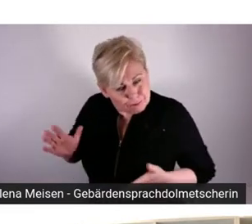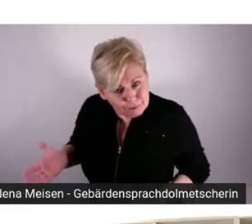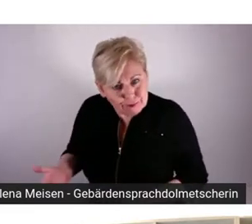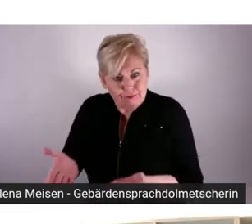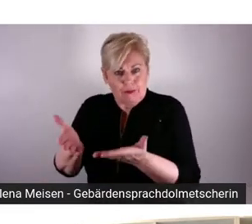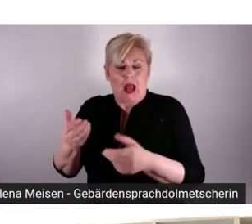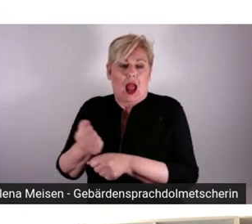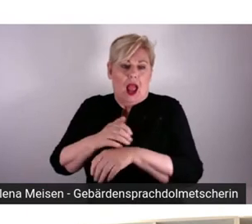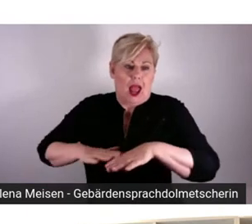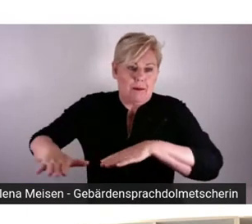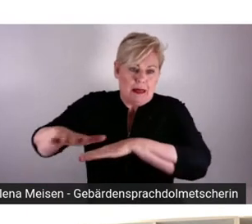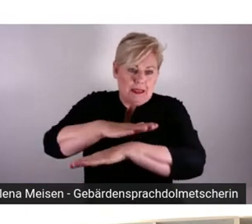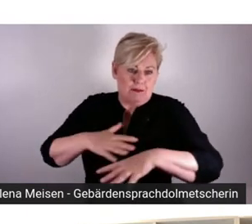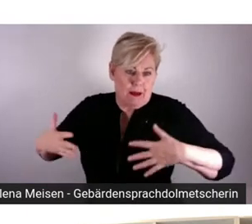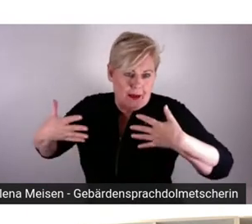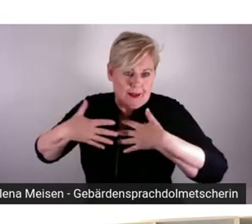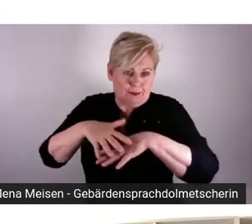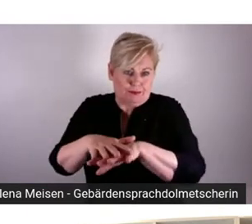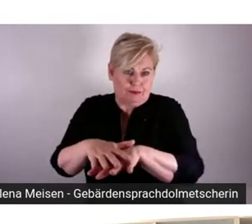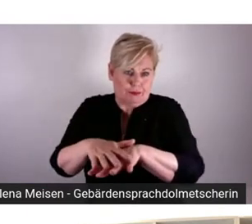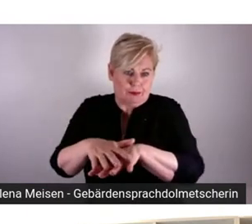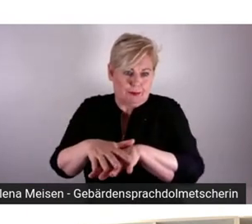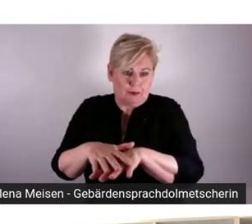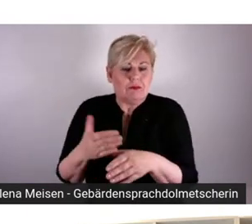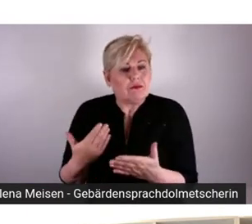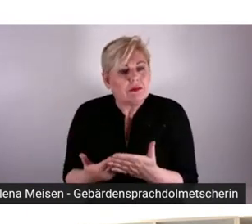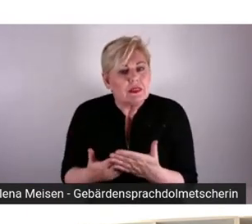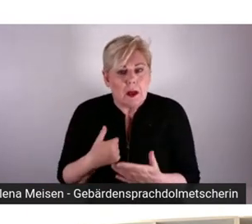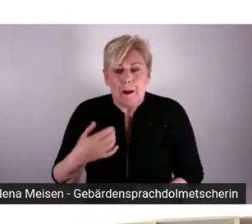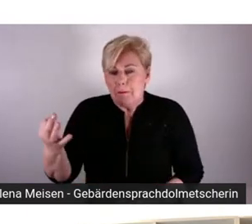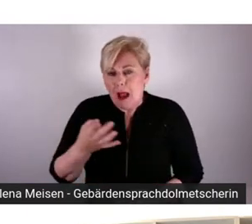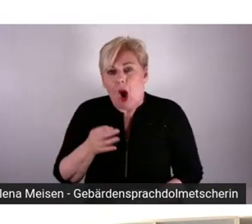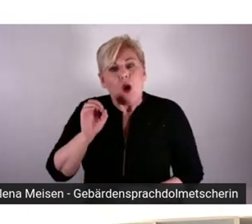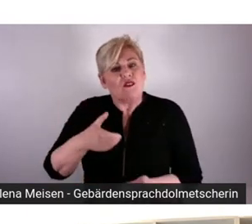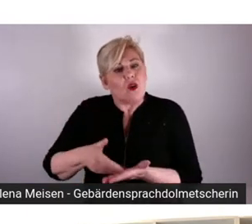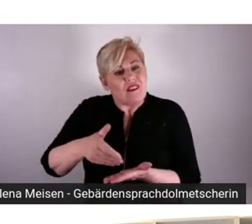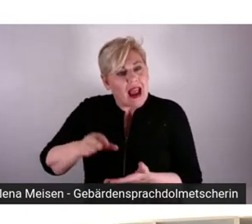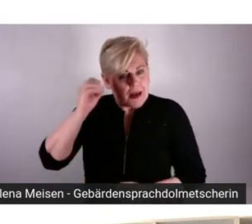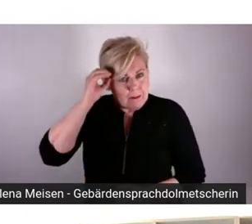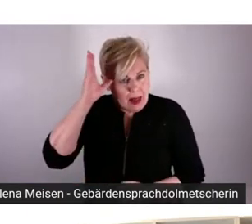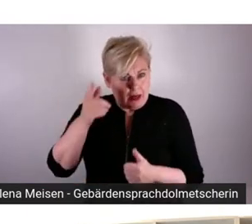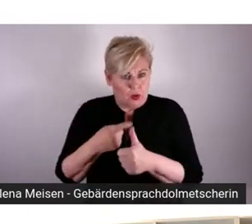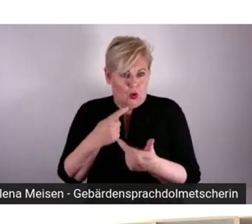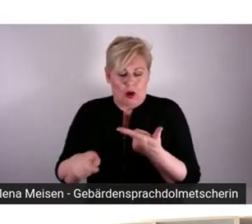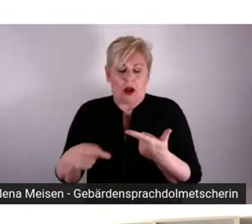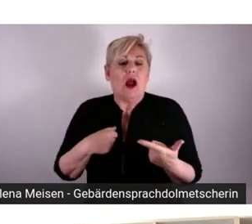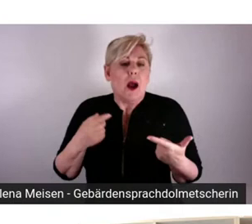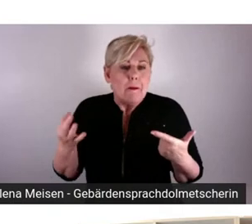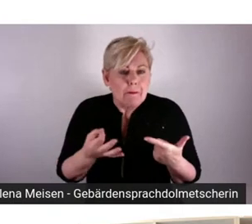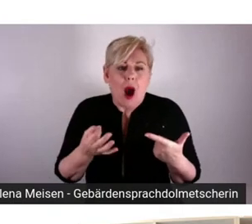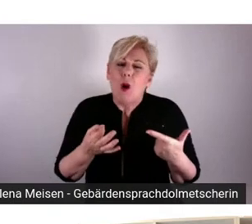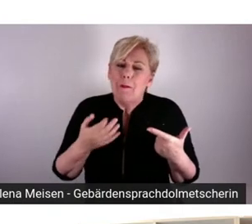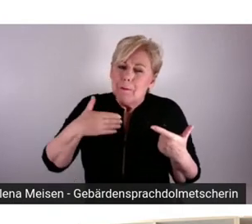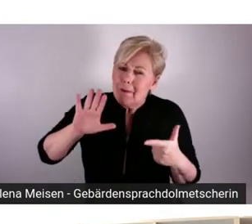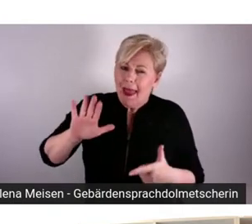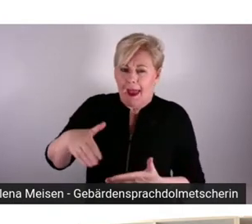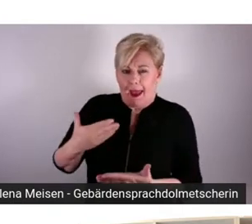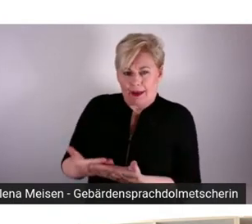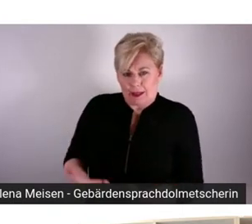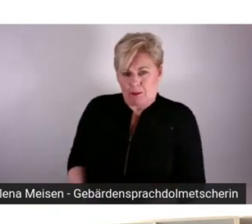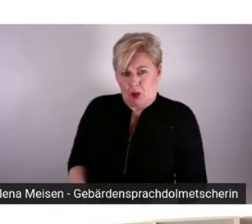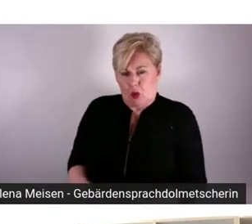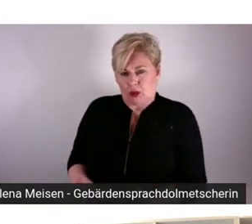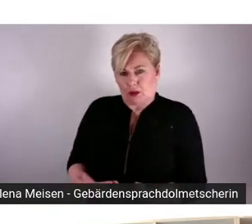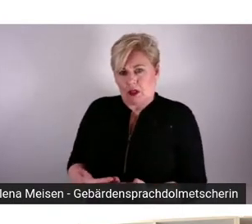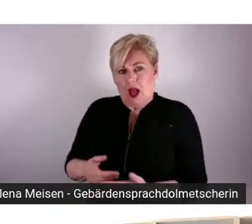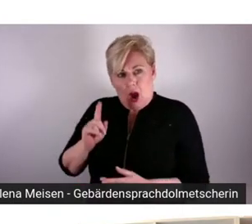Arbeitsmarkt zu integrieren. Und dazu brauchen wir Angebote der Weiterbildung. Dazu brauchen wir deutlich bessere Angebote,